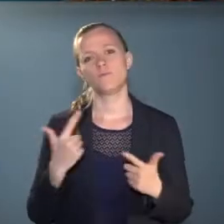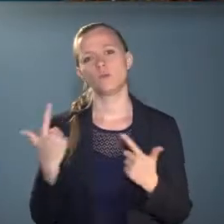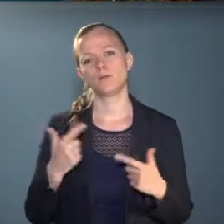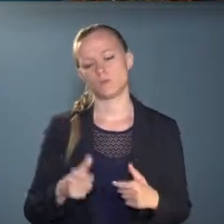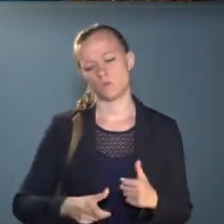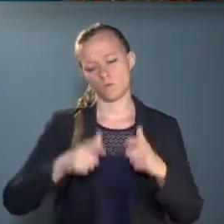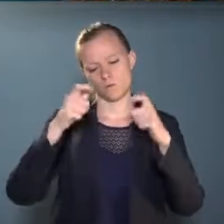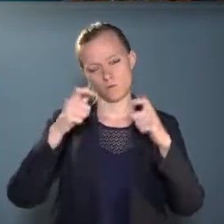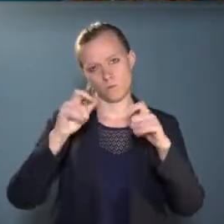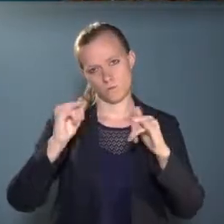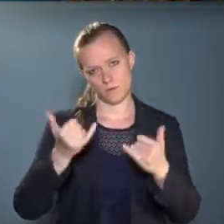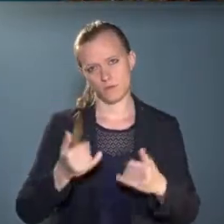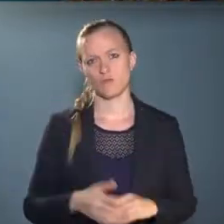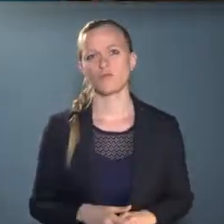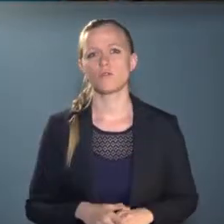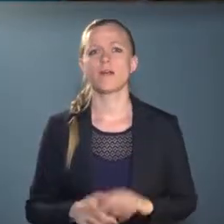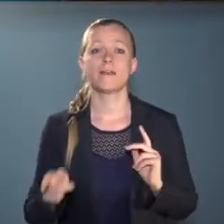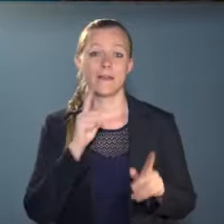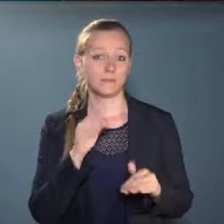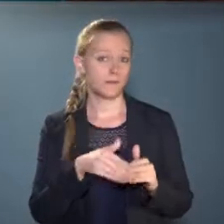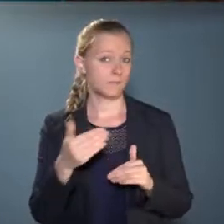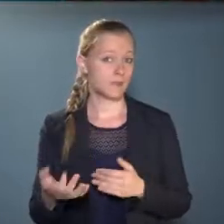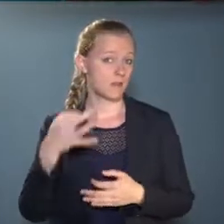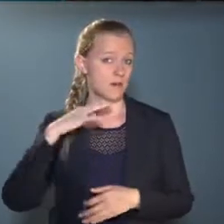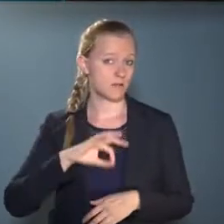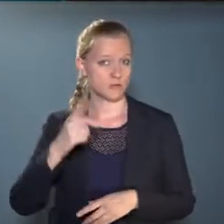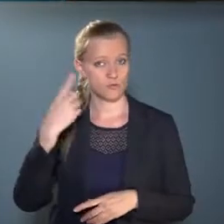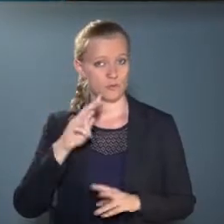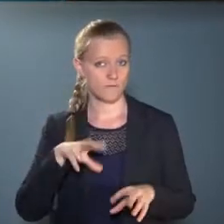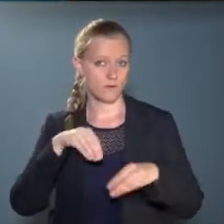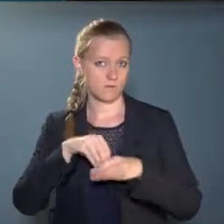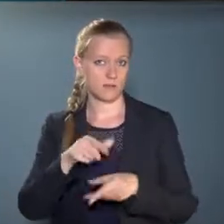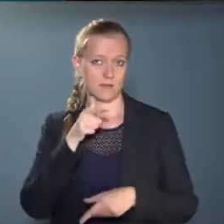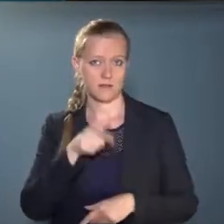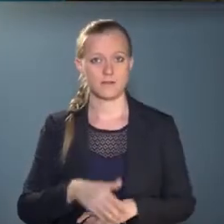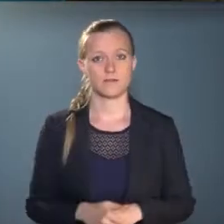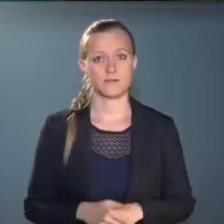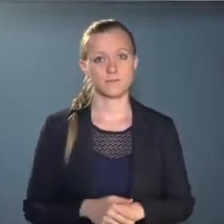oszlop, totem oszlop, amely a játék mellett hasznos tudnivalókkal is szolgál.